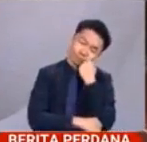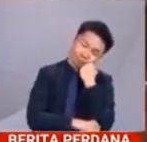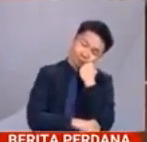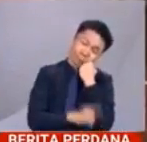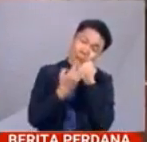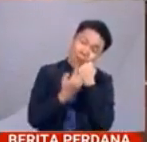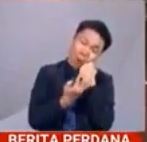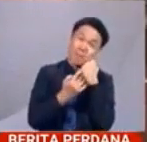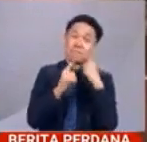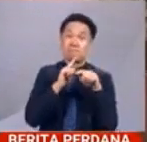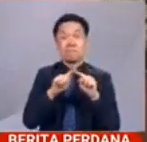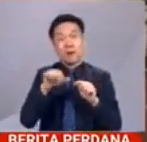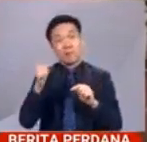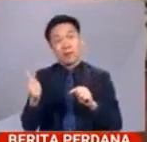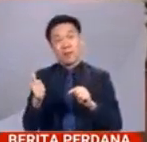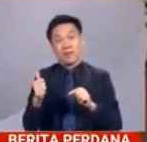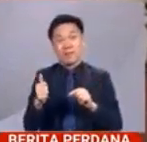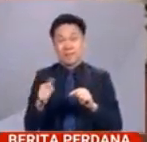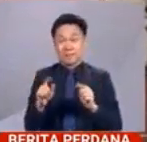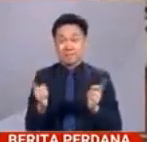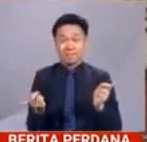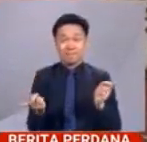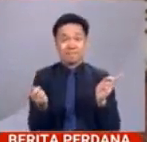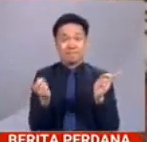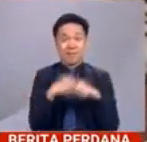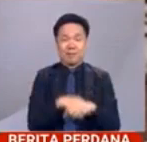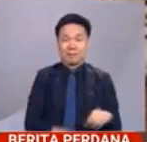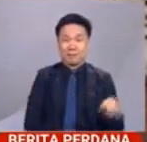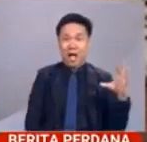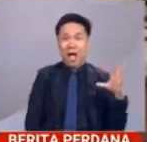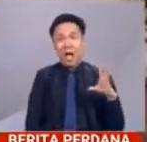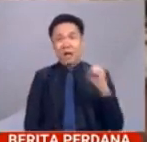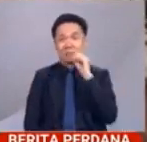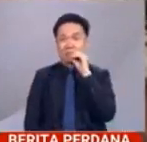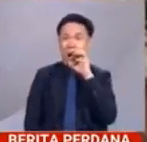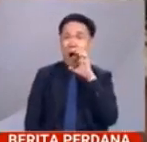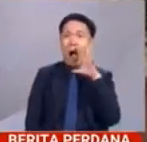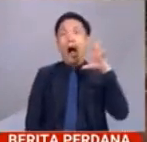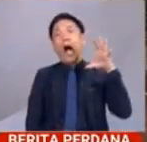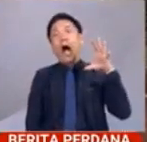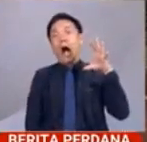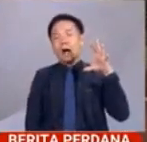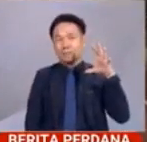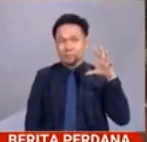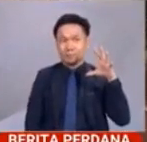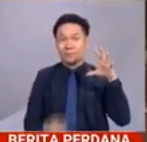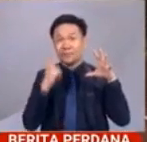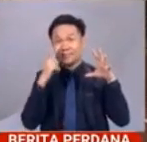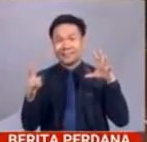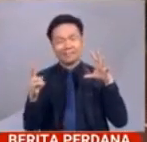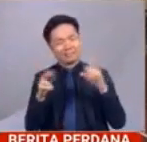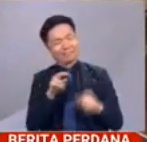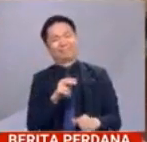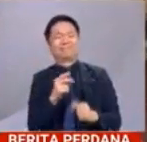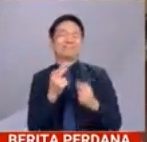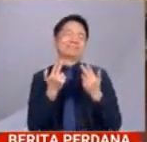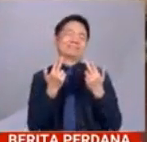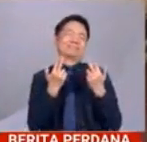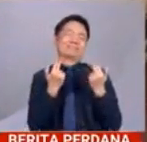makan. Namun apabila tiba gilirannya, ia membuka mulut seluas-luasnya, membuatkan warga maya terhibur.